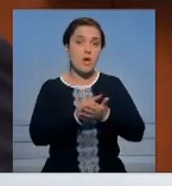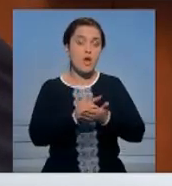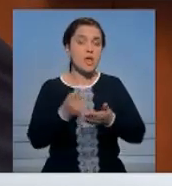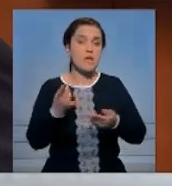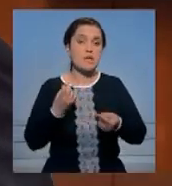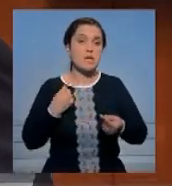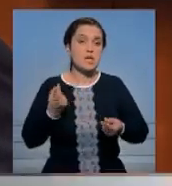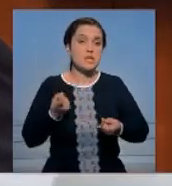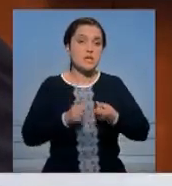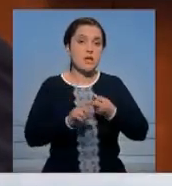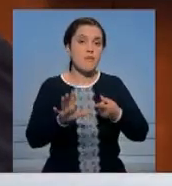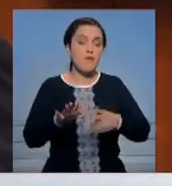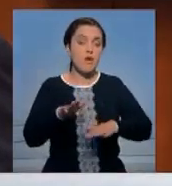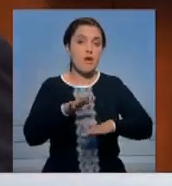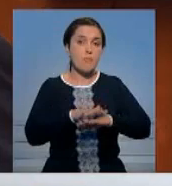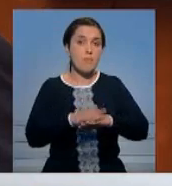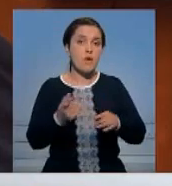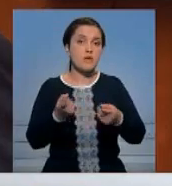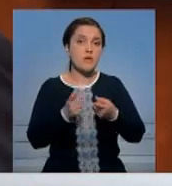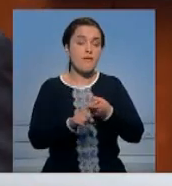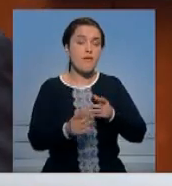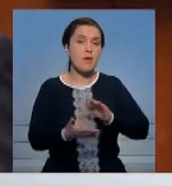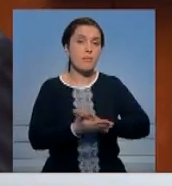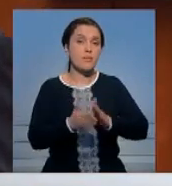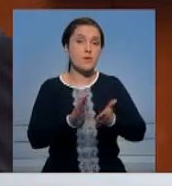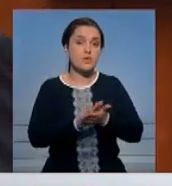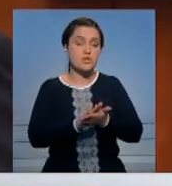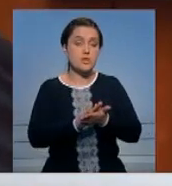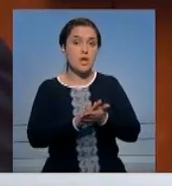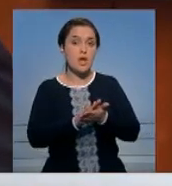это может быть зависеть от среды, это может зависеть от